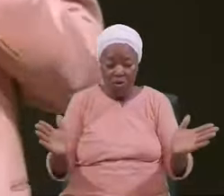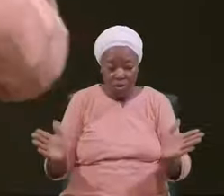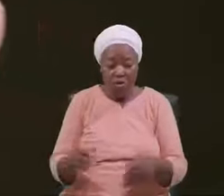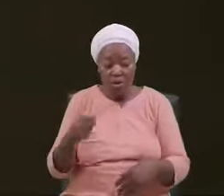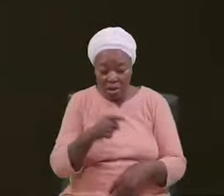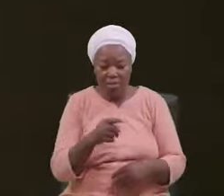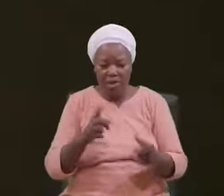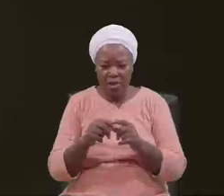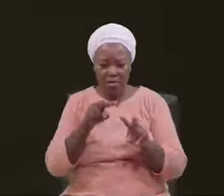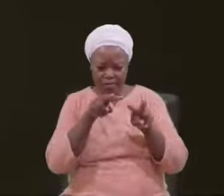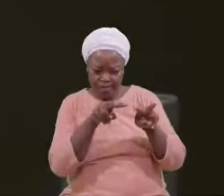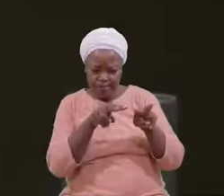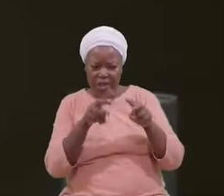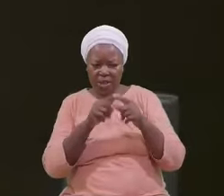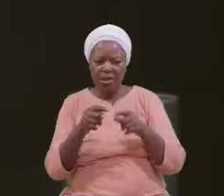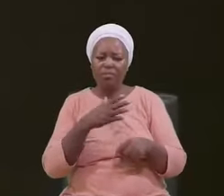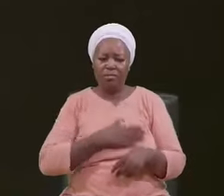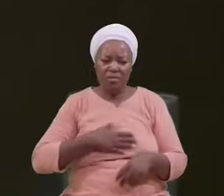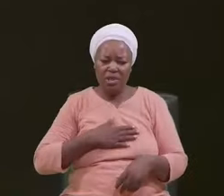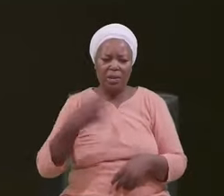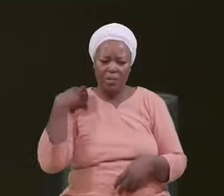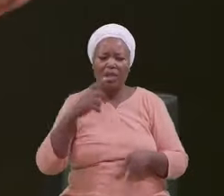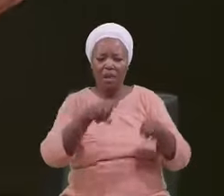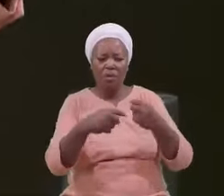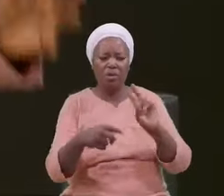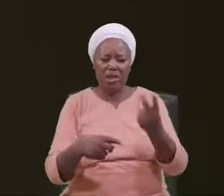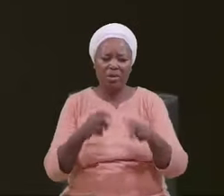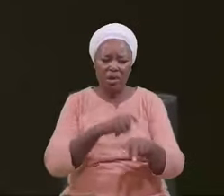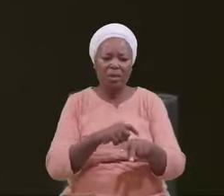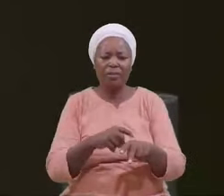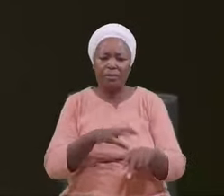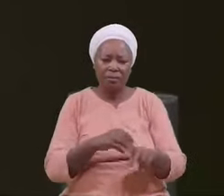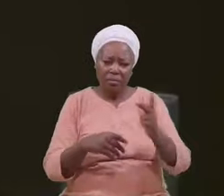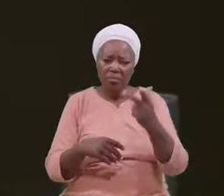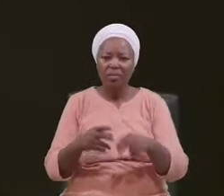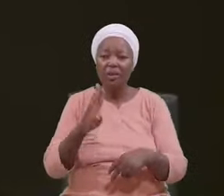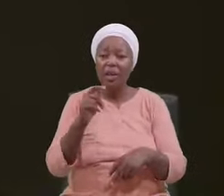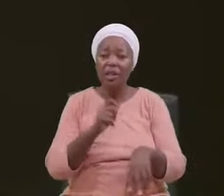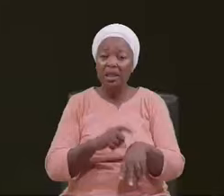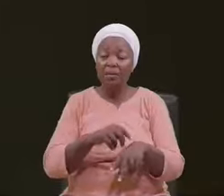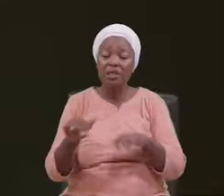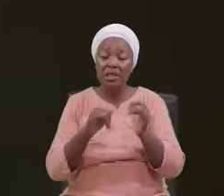que première fois, deuxième fois, troisième fois. À la septième fois,